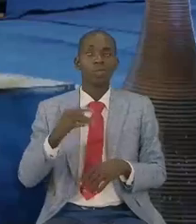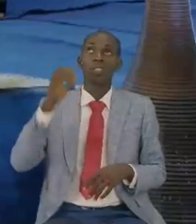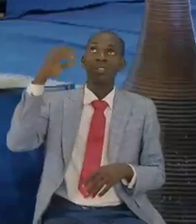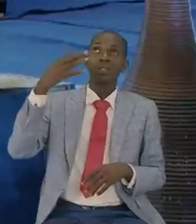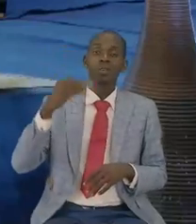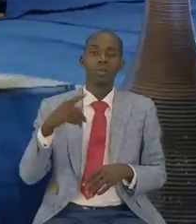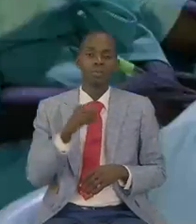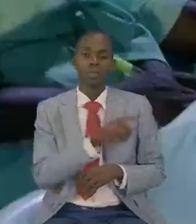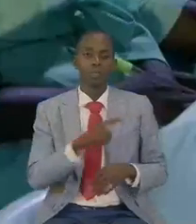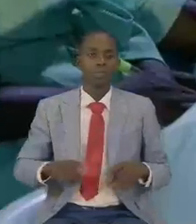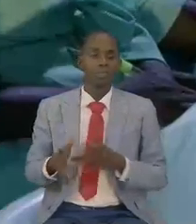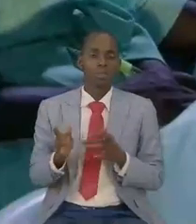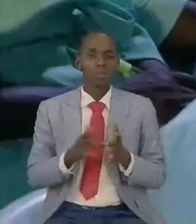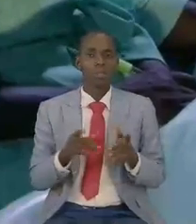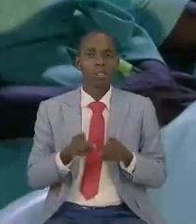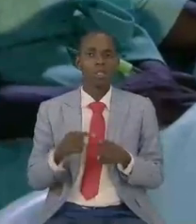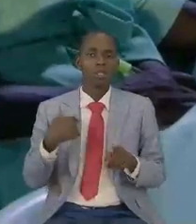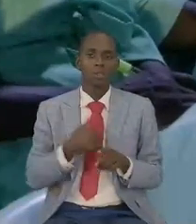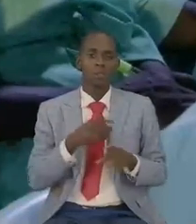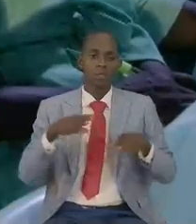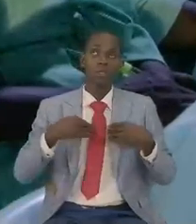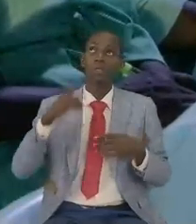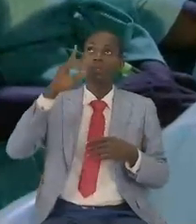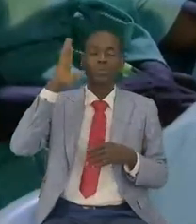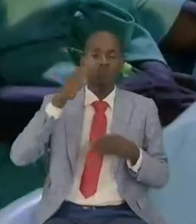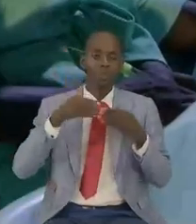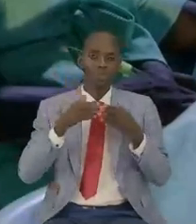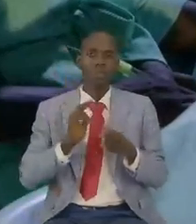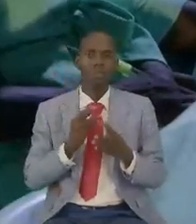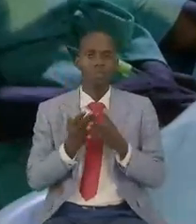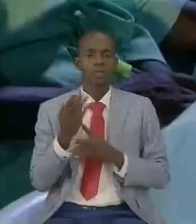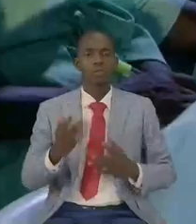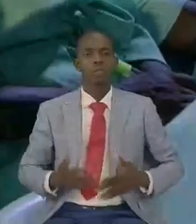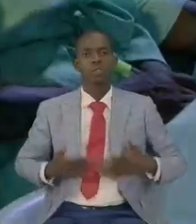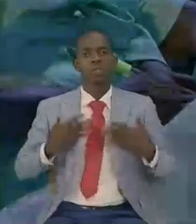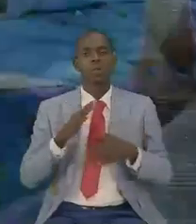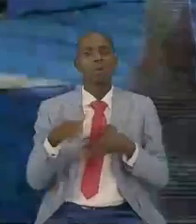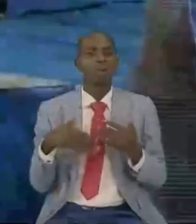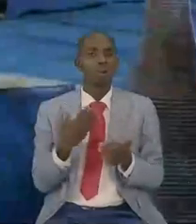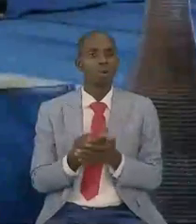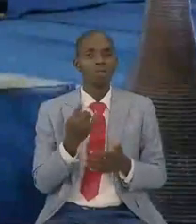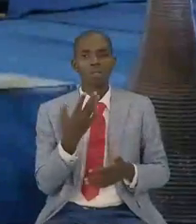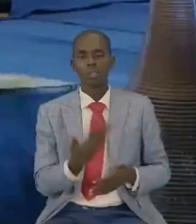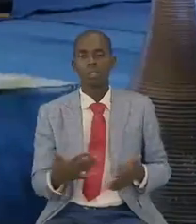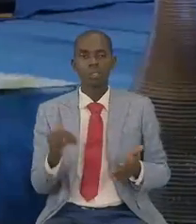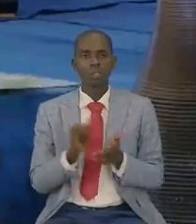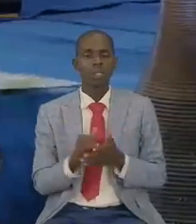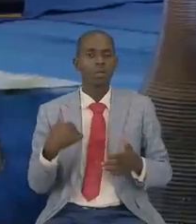Jésus-Christ, comme tu le reçois, il va te guider tout au long de ta vie. Toutes ces choses dans